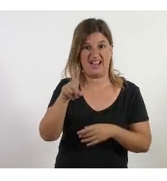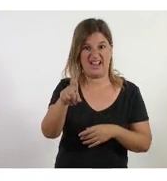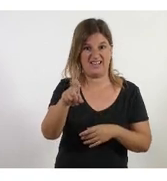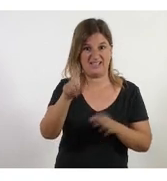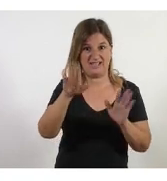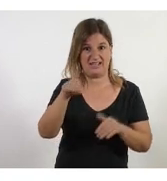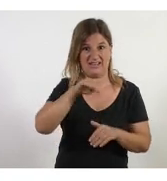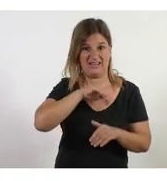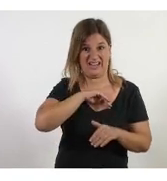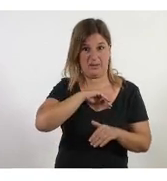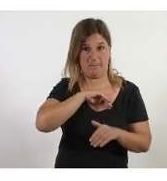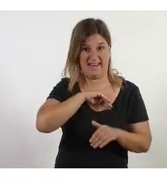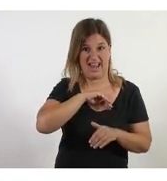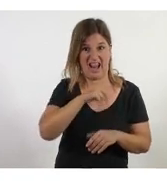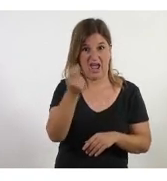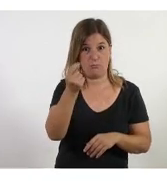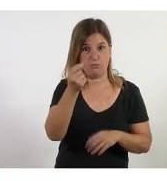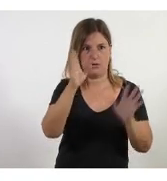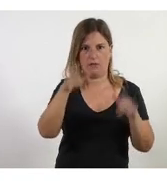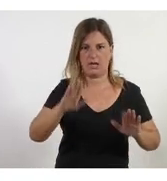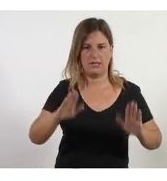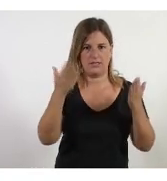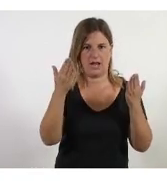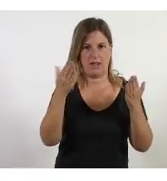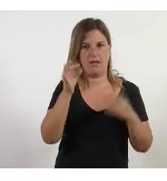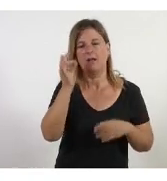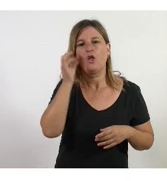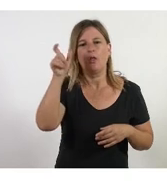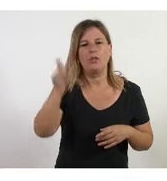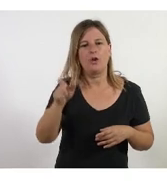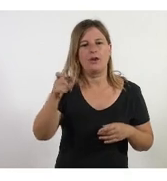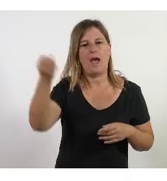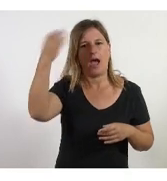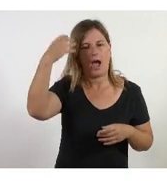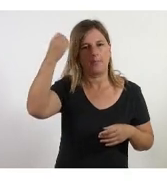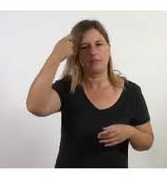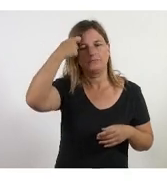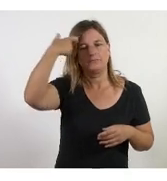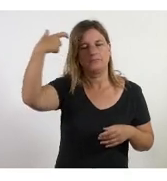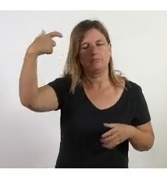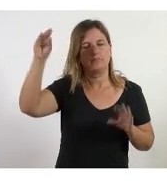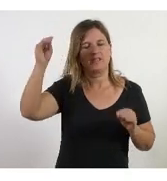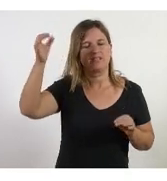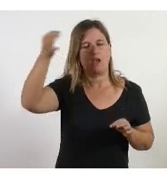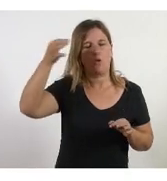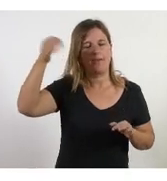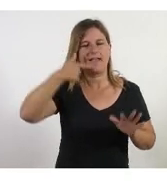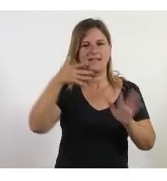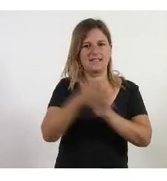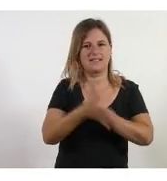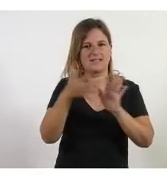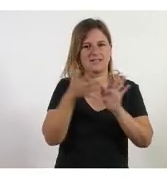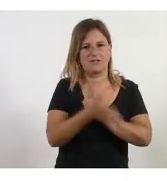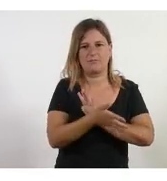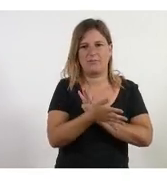es va refer d'aquesta enfermedad i és una tècnica que ella va aprendre fora i que l'explica molt